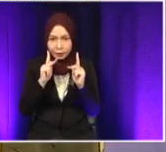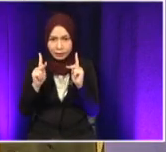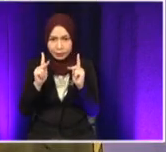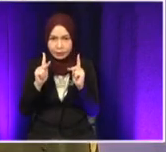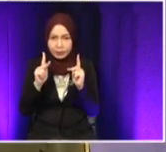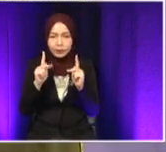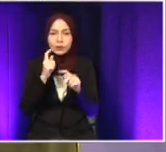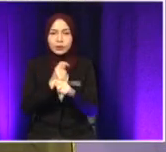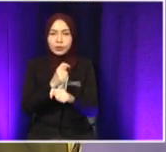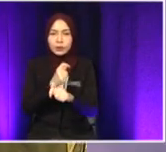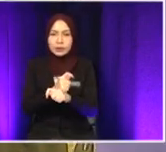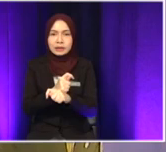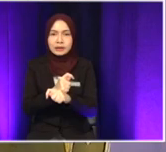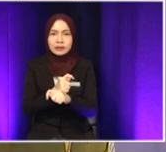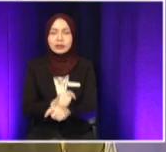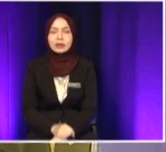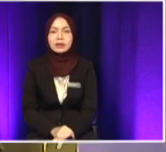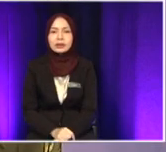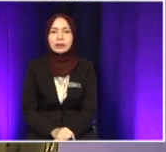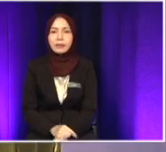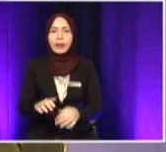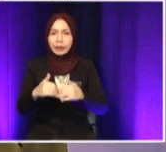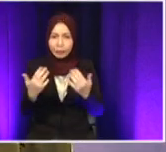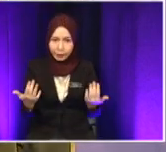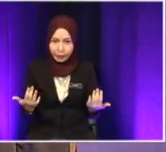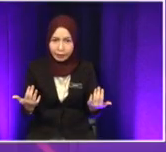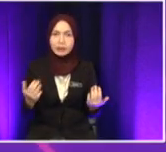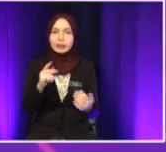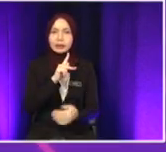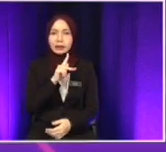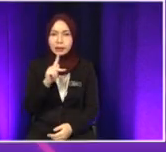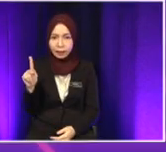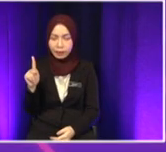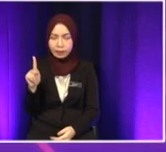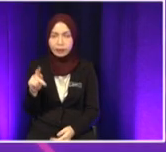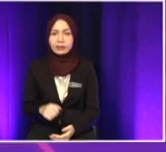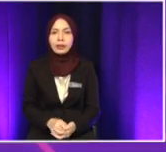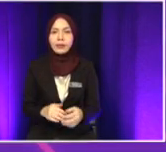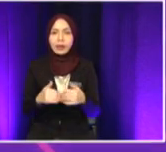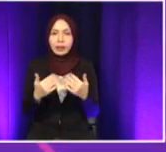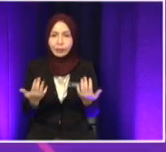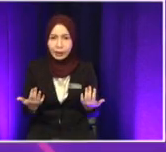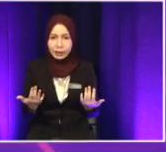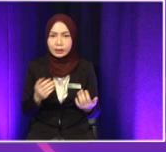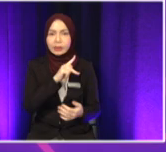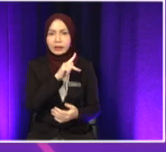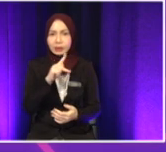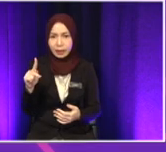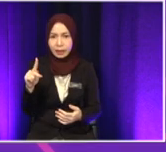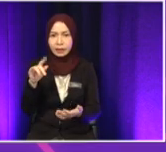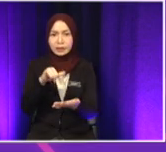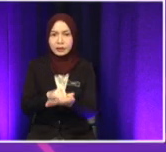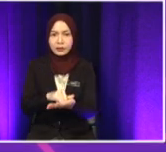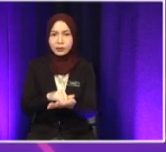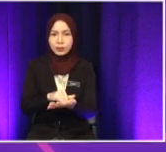tugas bagaimana Oke Bagaimanakah tuh masuknya cara